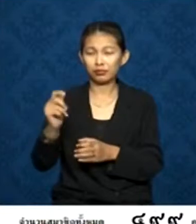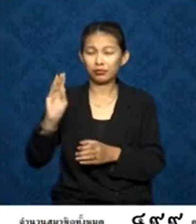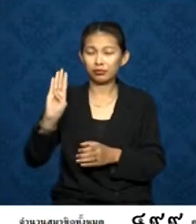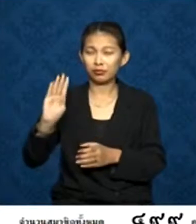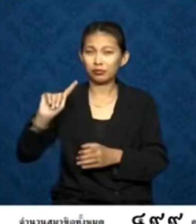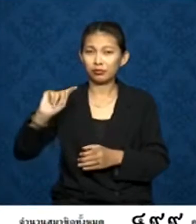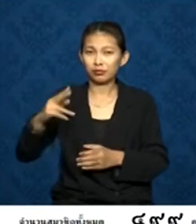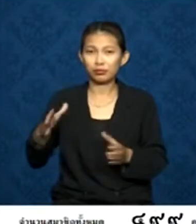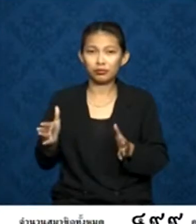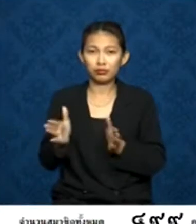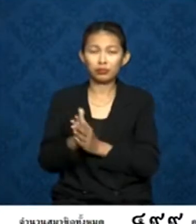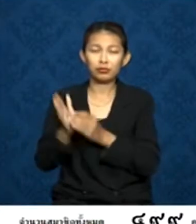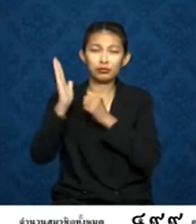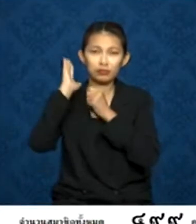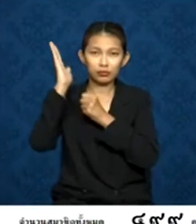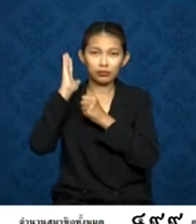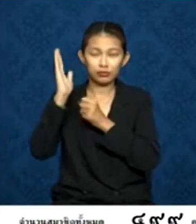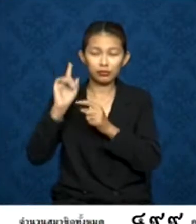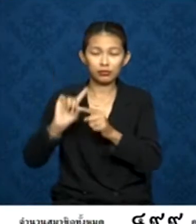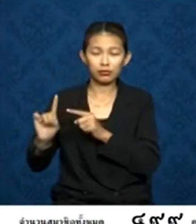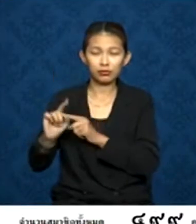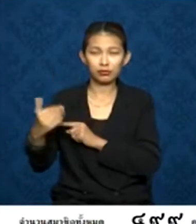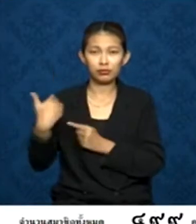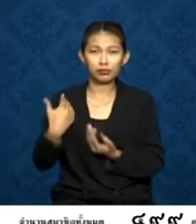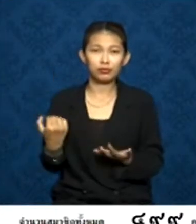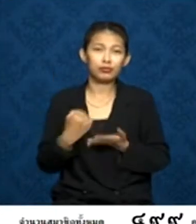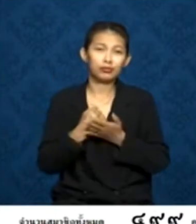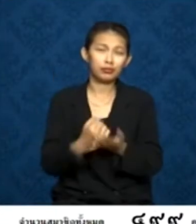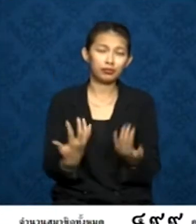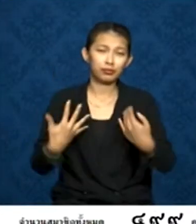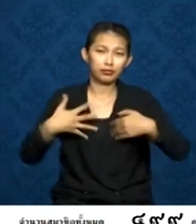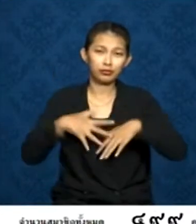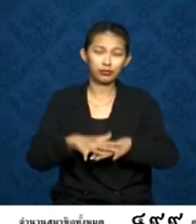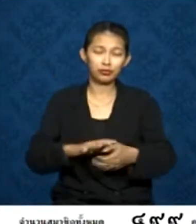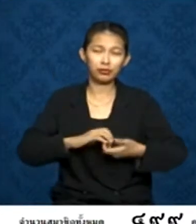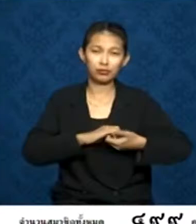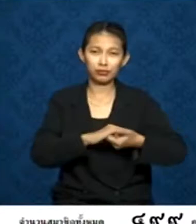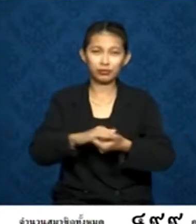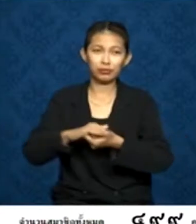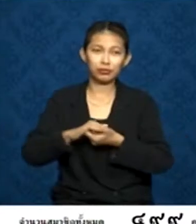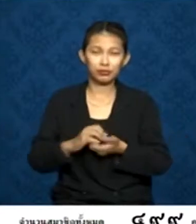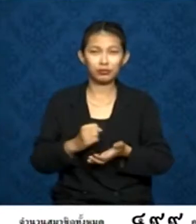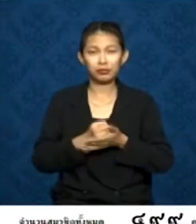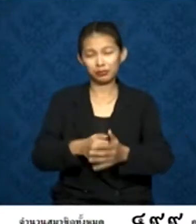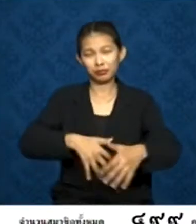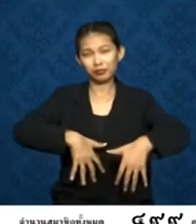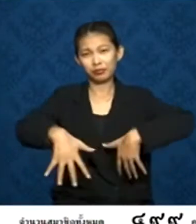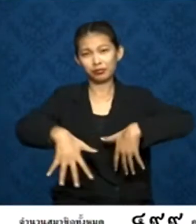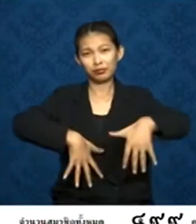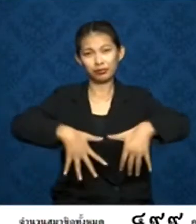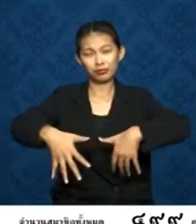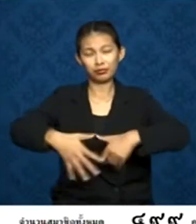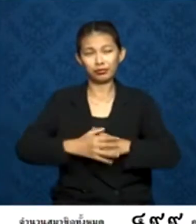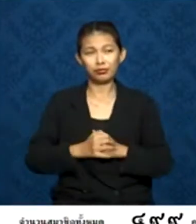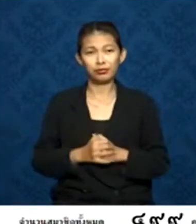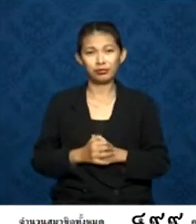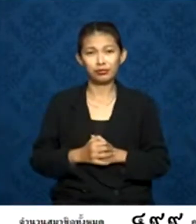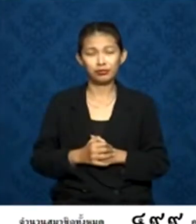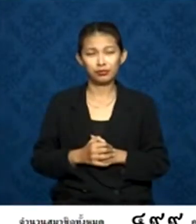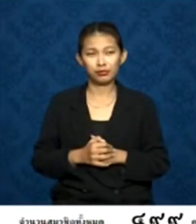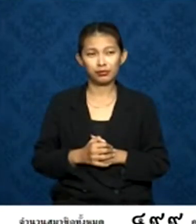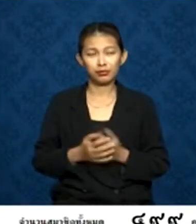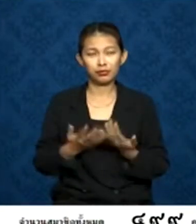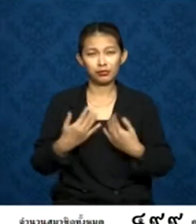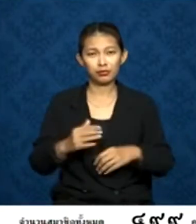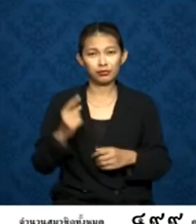วยงานของประชาสัพันธ สื่อสารช่วยเหลอและประสารงานต่าง ๆ ให้กับพี่น้องประชาชนและก็ได้